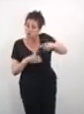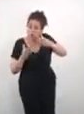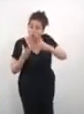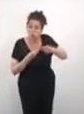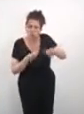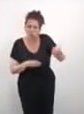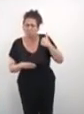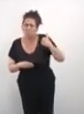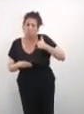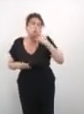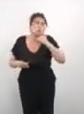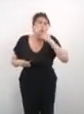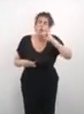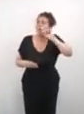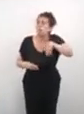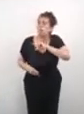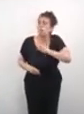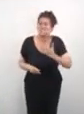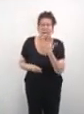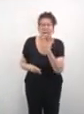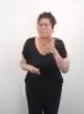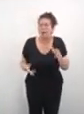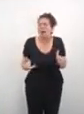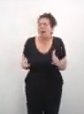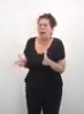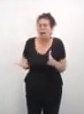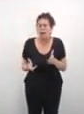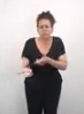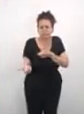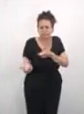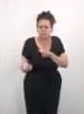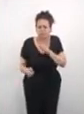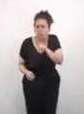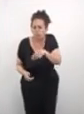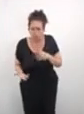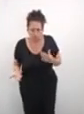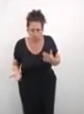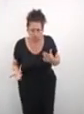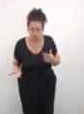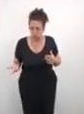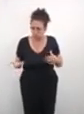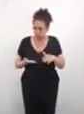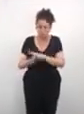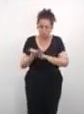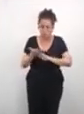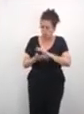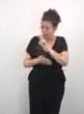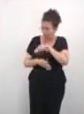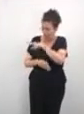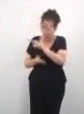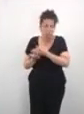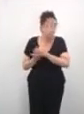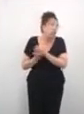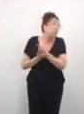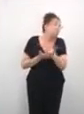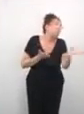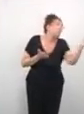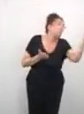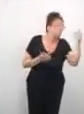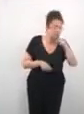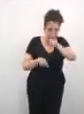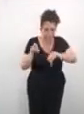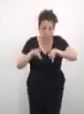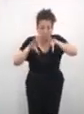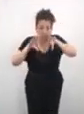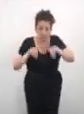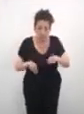maire, c'est urgent d'armer la police municipale. Enfin, vous êtes hors sol. Vous êtes hors sol. Donc, rapprochez-vous des Bordelais, vous verrez quelles sont